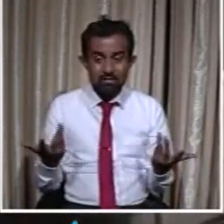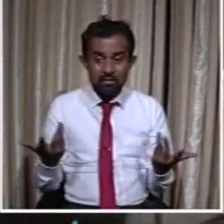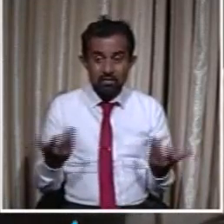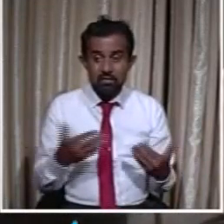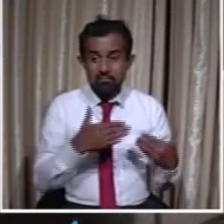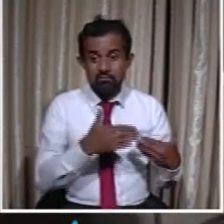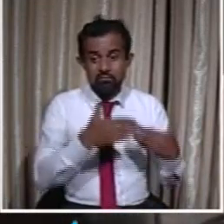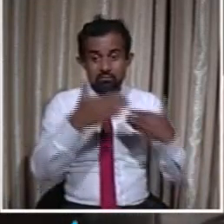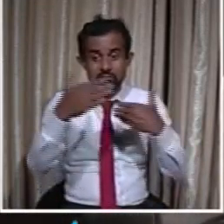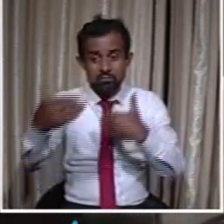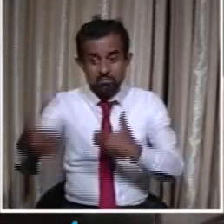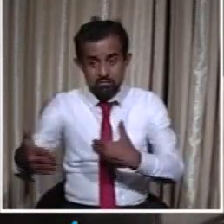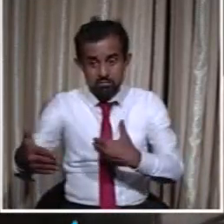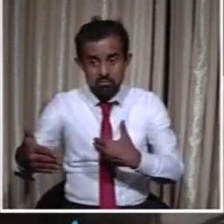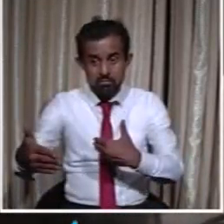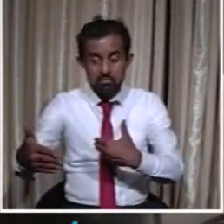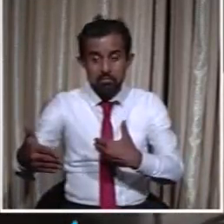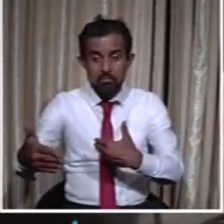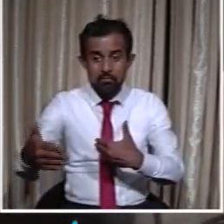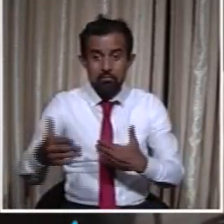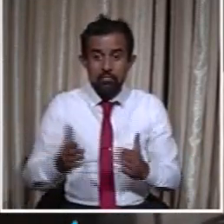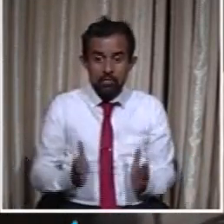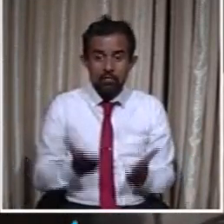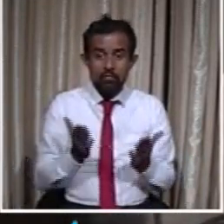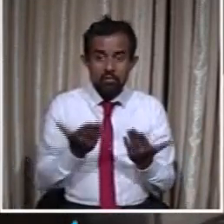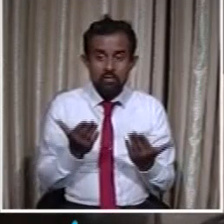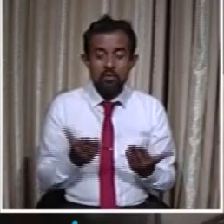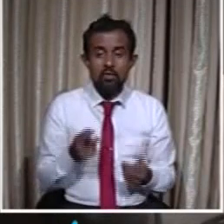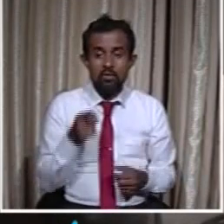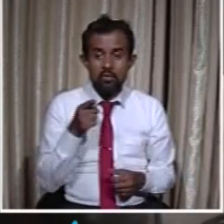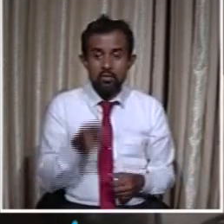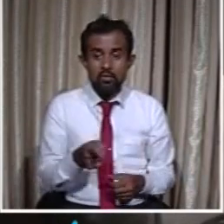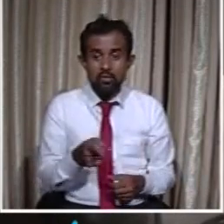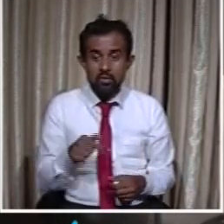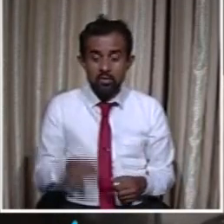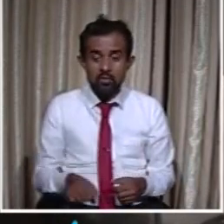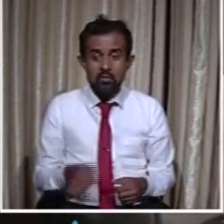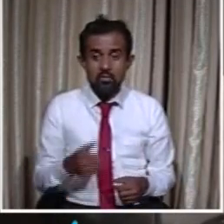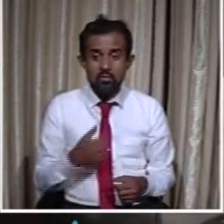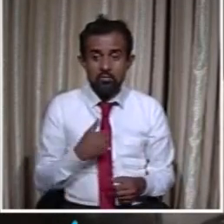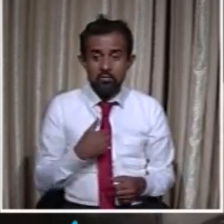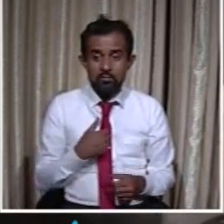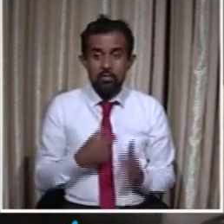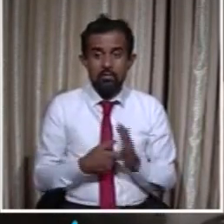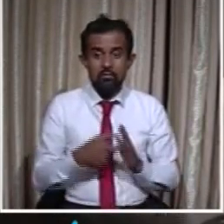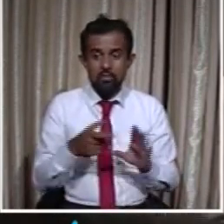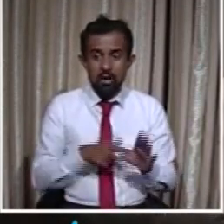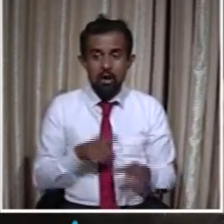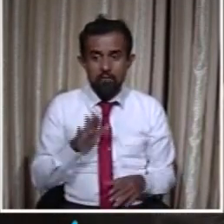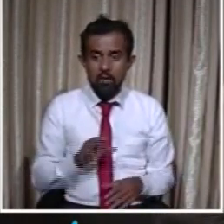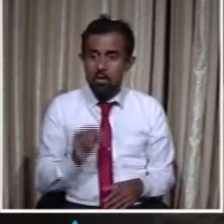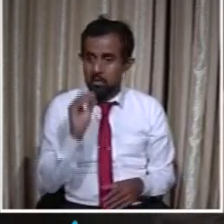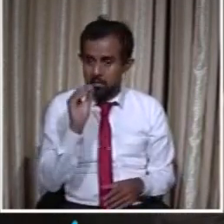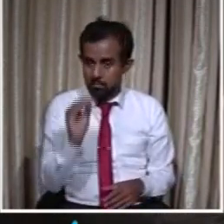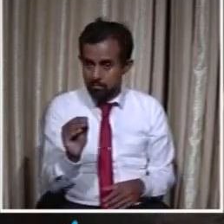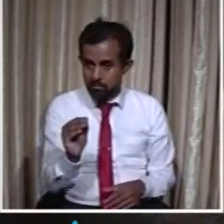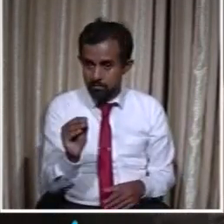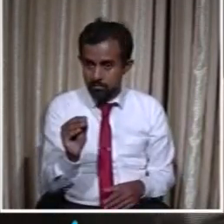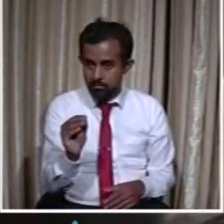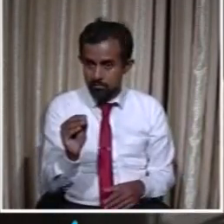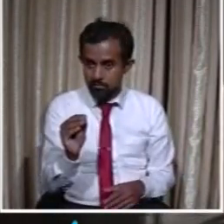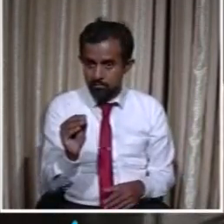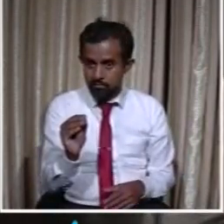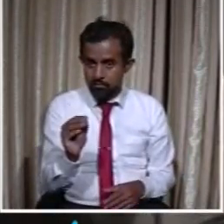மீண்டும் இலங்கையை பாதாளத்தில் தள்ளுகின்ற ஒரு செயல்பாடாகத்தான் இருக்கிறது. நான் ஒரு குறிப்பாக ஒரு விடயத்தை கூற